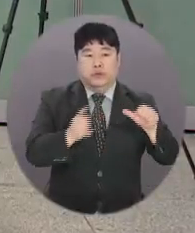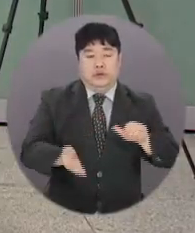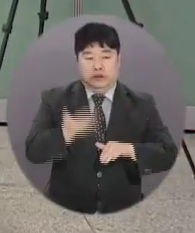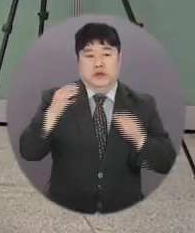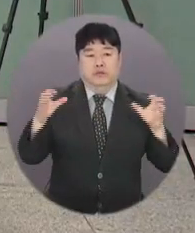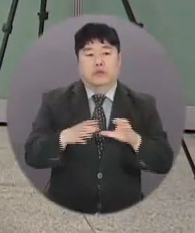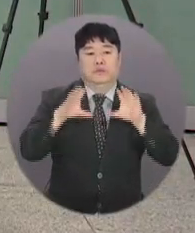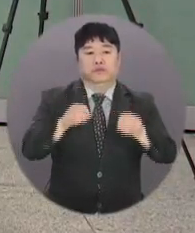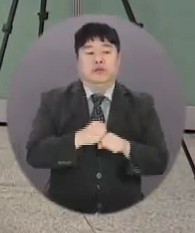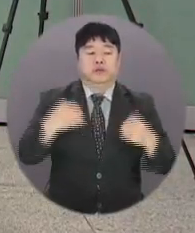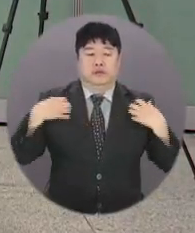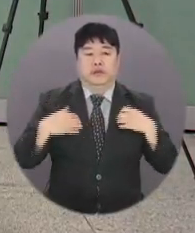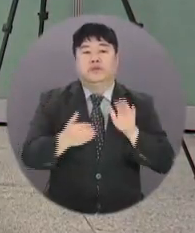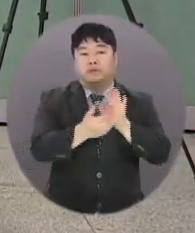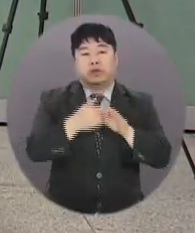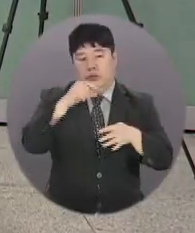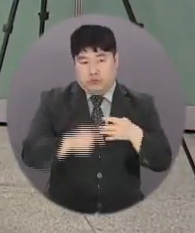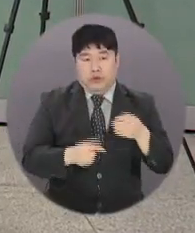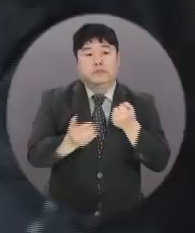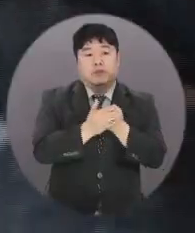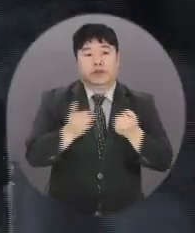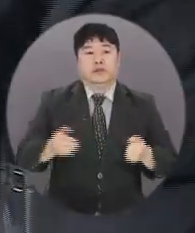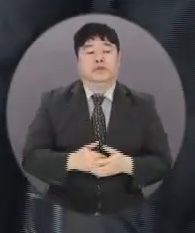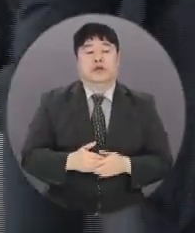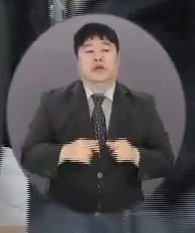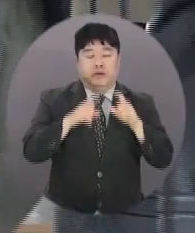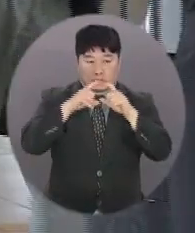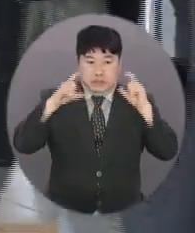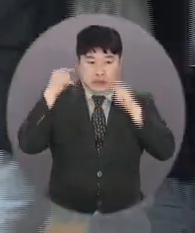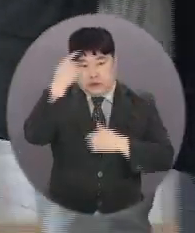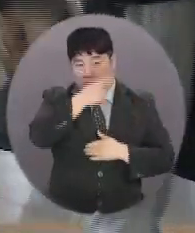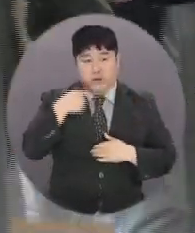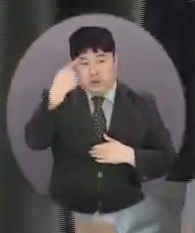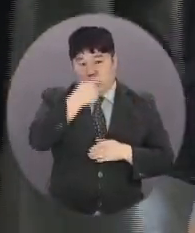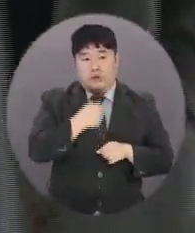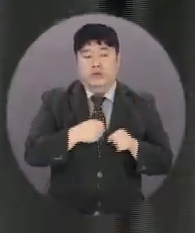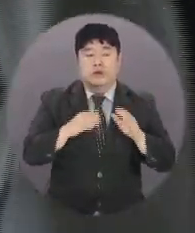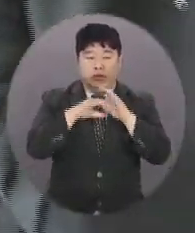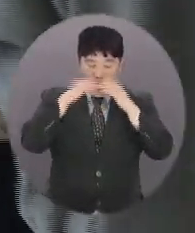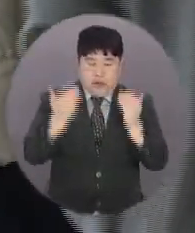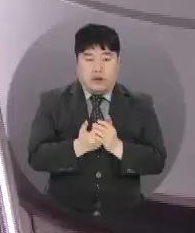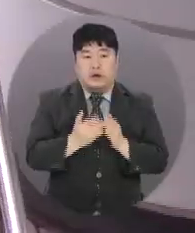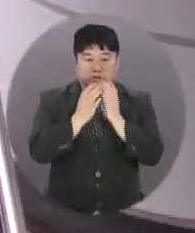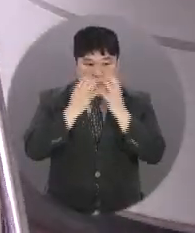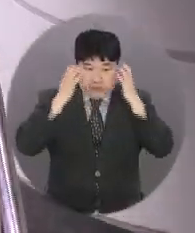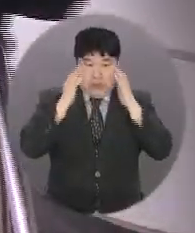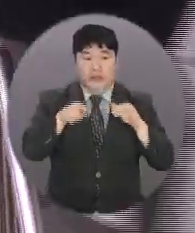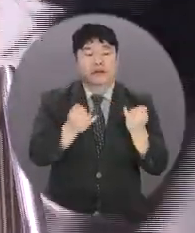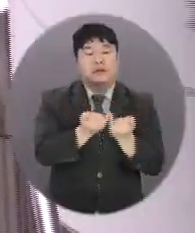모임을 금지한 정부의 방역수칙 때문인 것으로 보입니다. 마스크에 얼굴 가리개까지 무장을 단단히 한 이